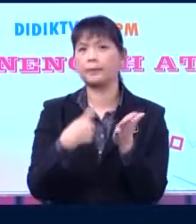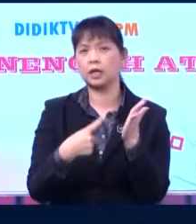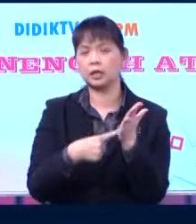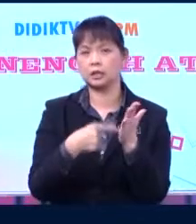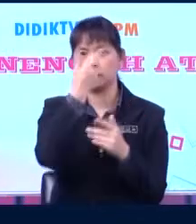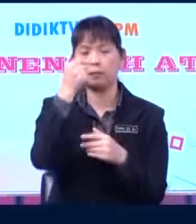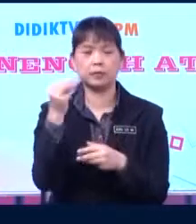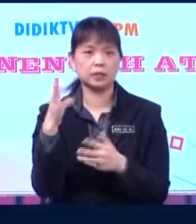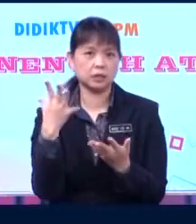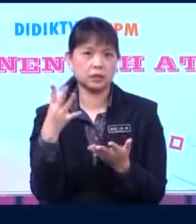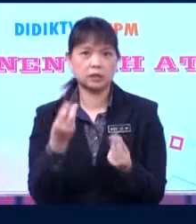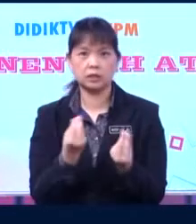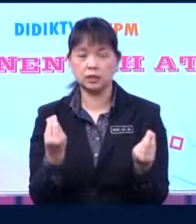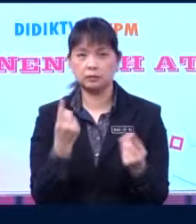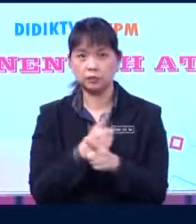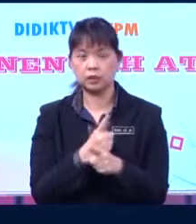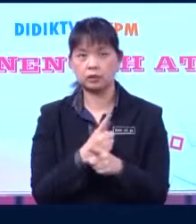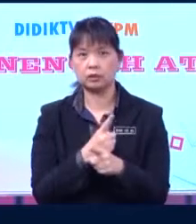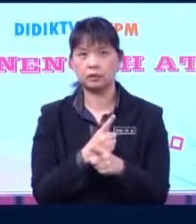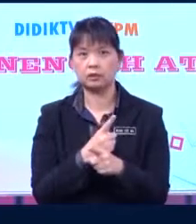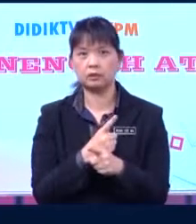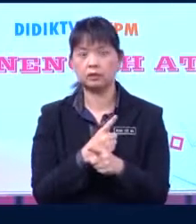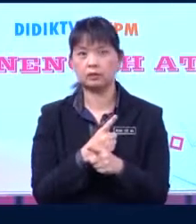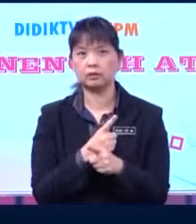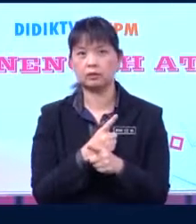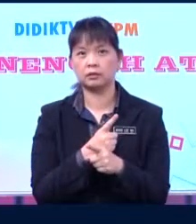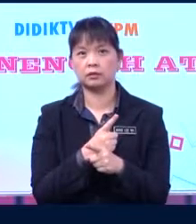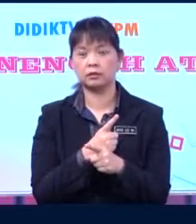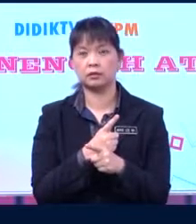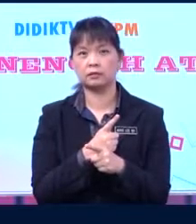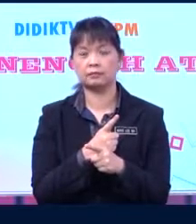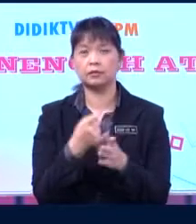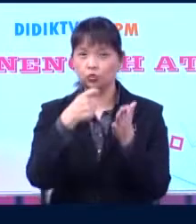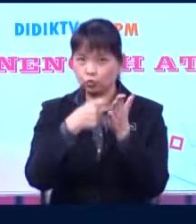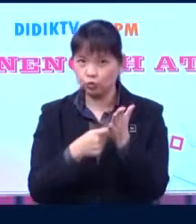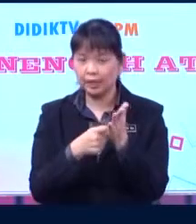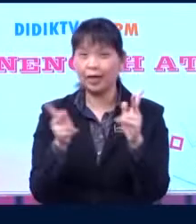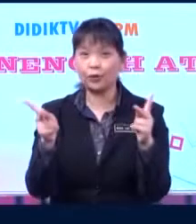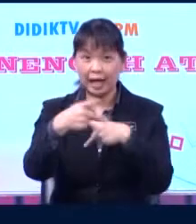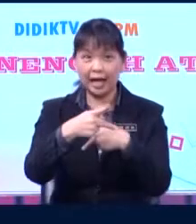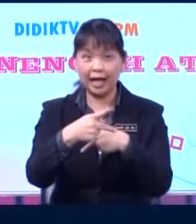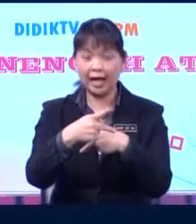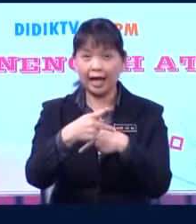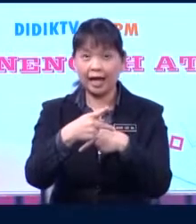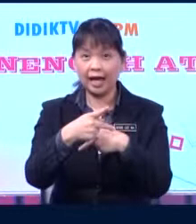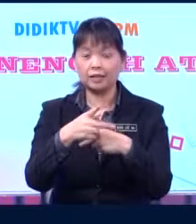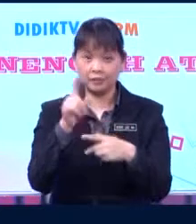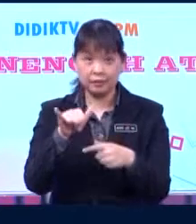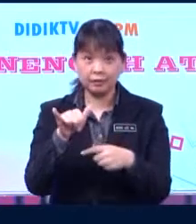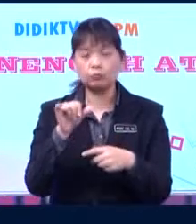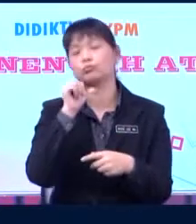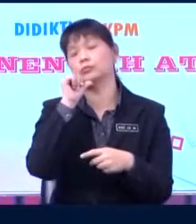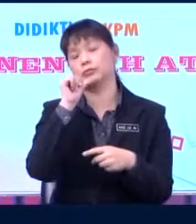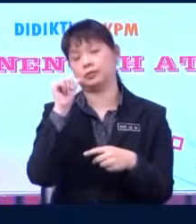macam tuh suka kota premium oh juga Eko tak pandai sangat Miro aneka teknik FP takmir